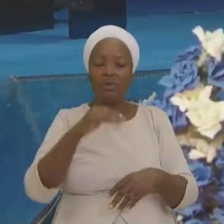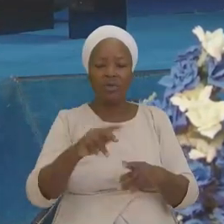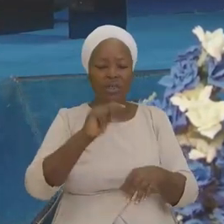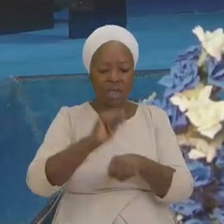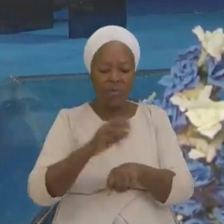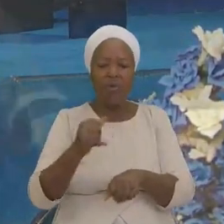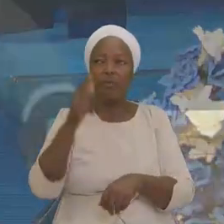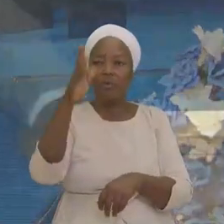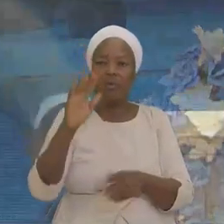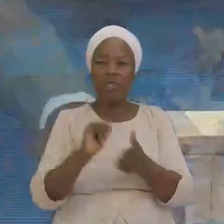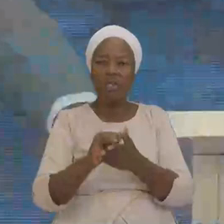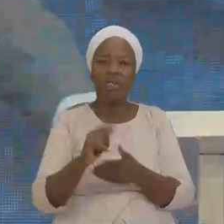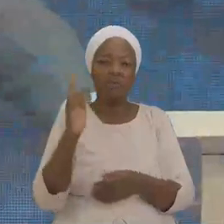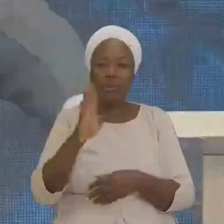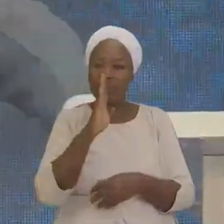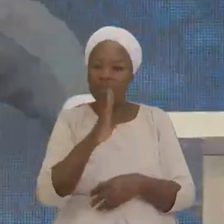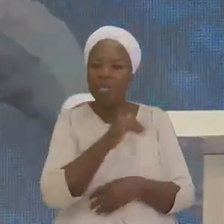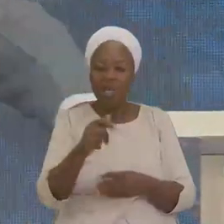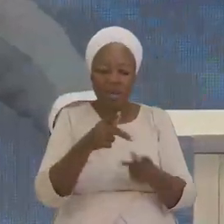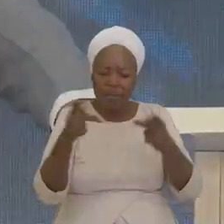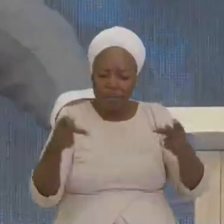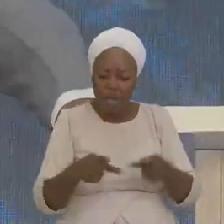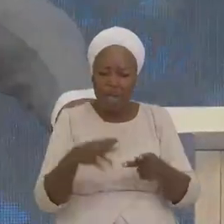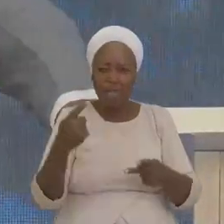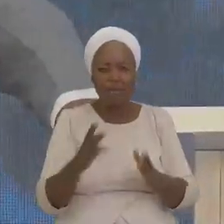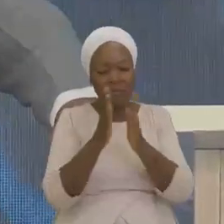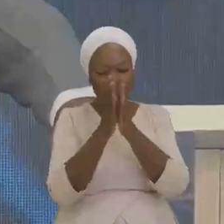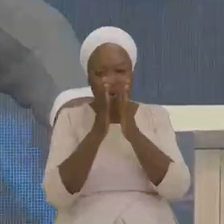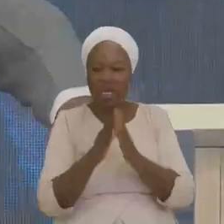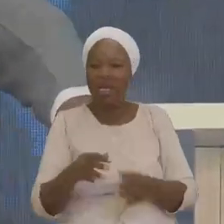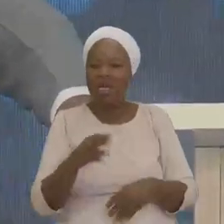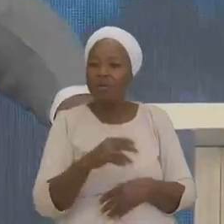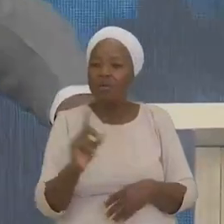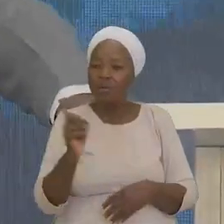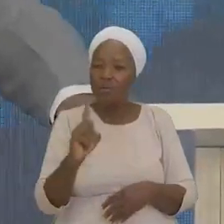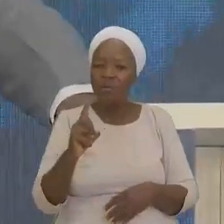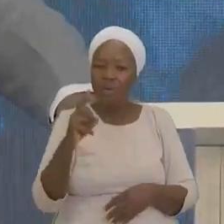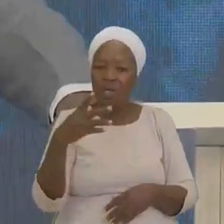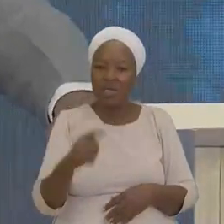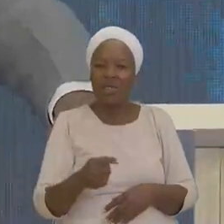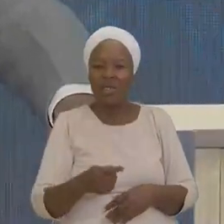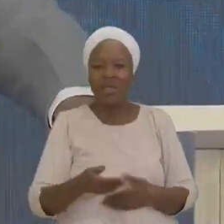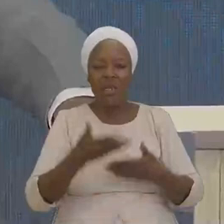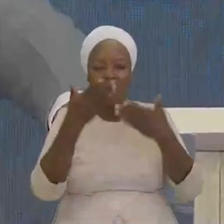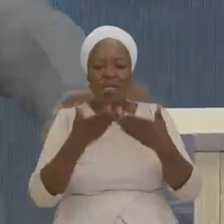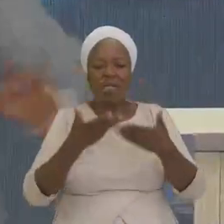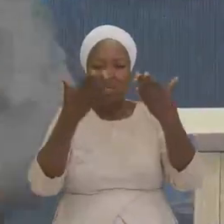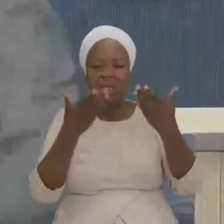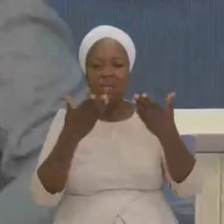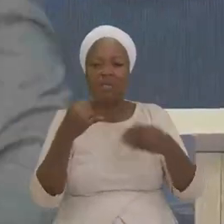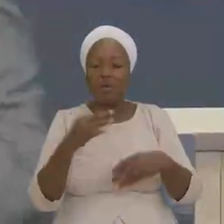ont transformé la maison de Dieu, le temple de Dieu, qui devait être un lieu de prière